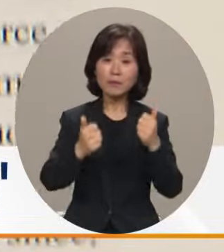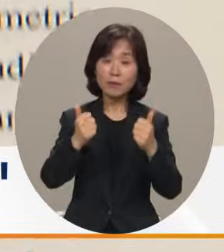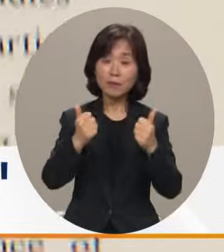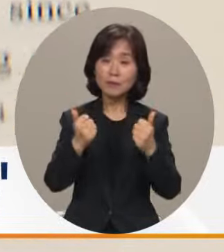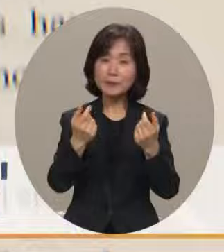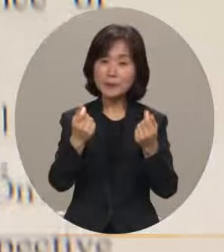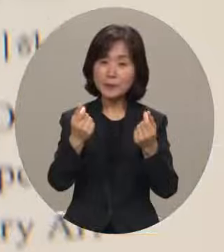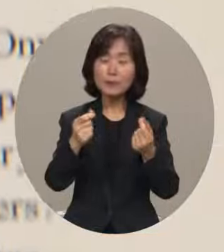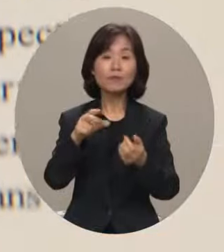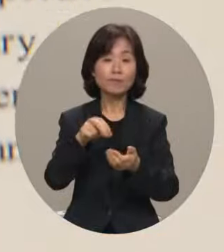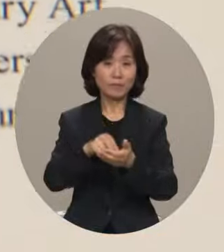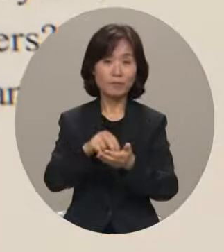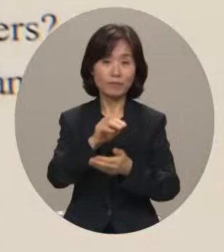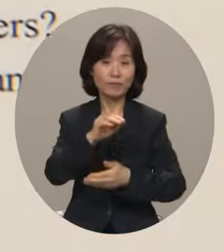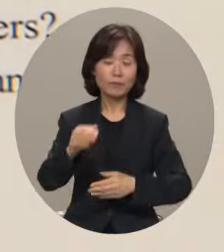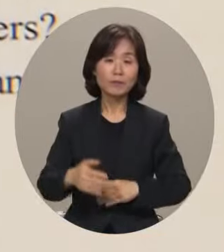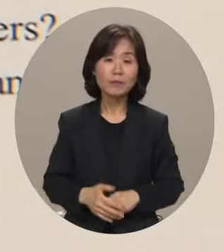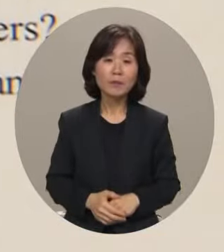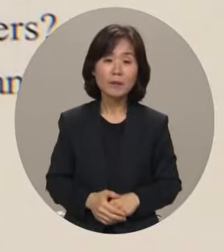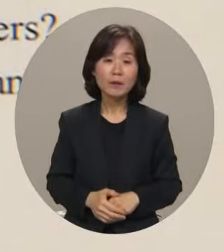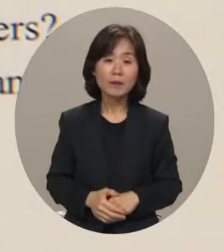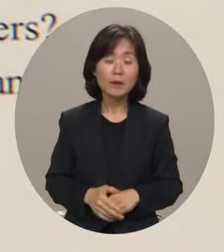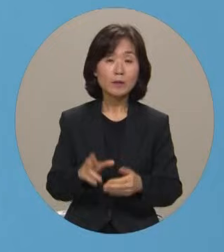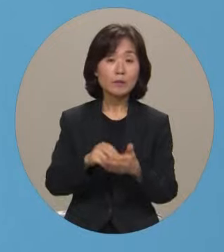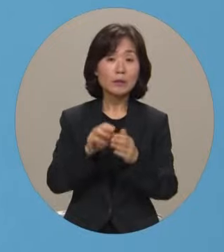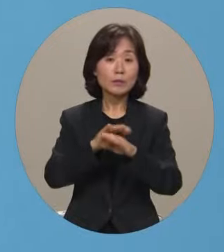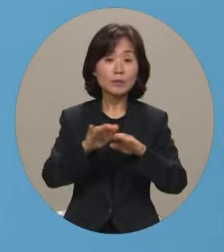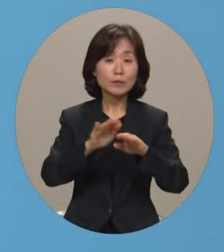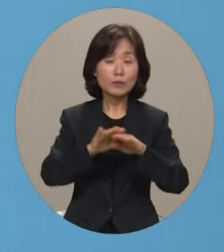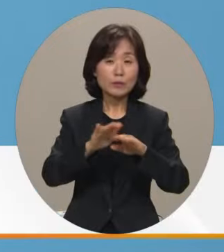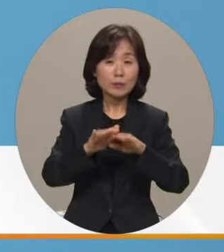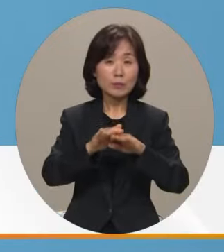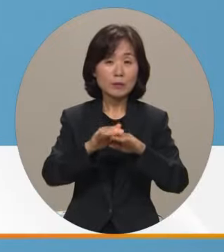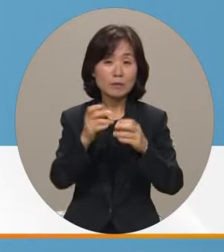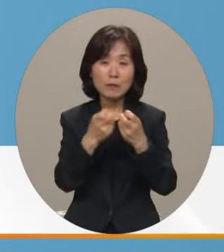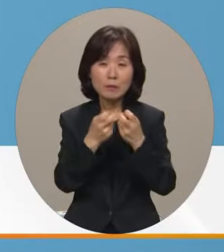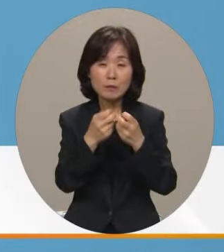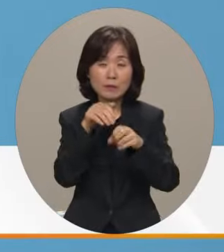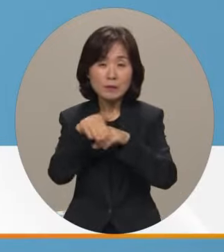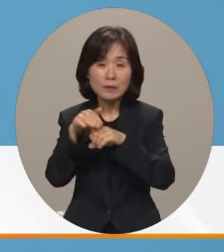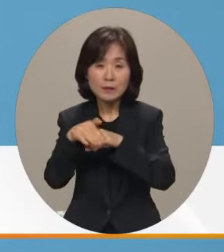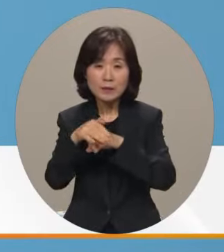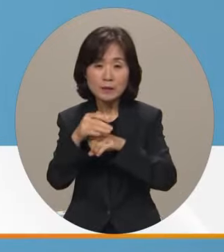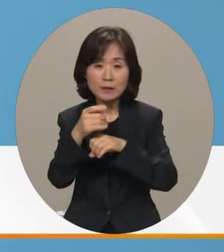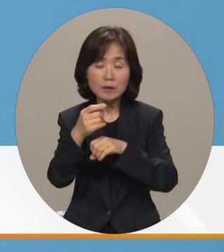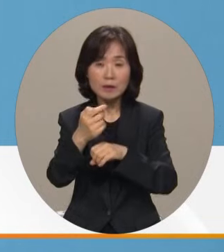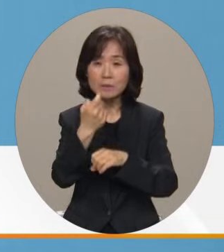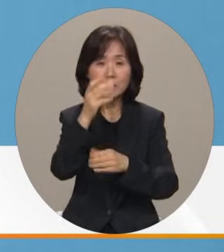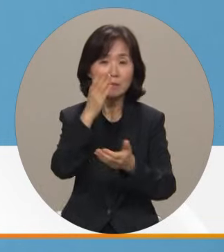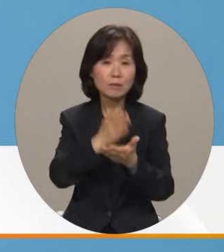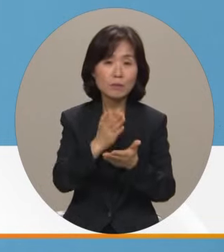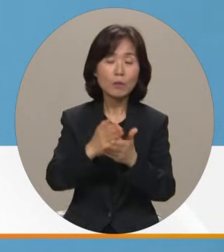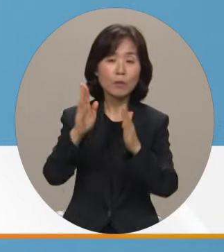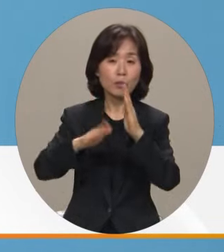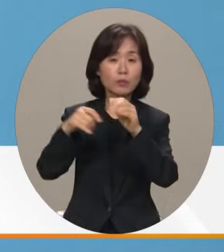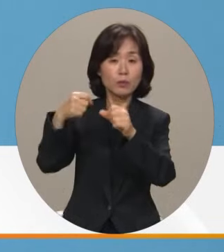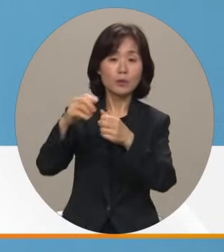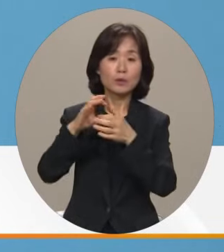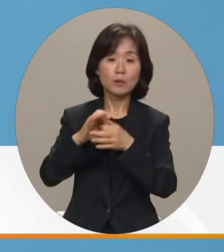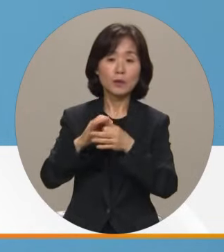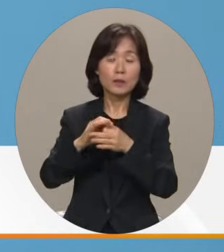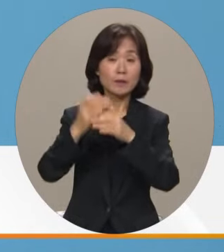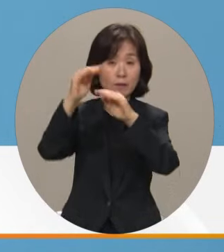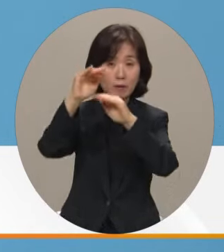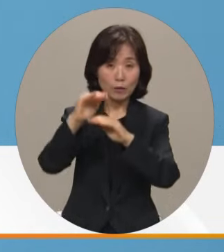출제됐다는 분석입니다 문제풀이 기술에 의존하기보다 공교육을 통해 지문을 충실하게 읽고 이해하는